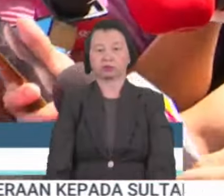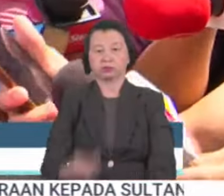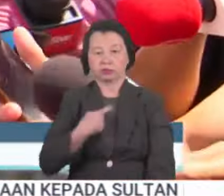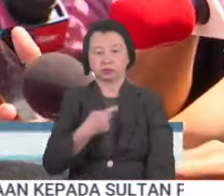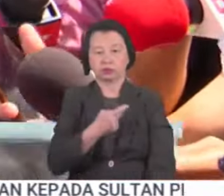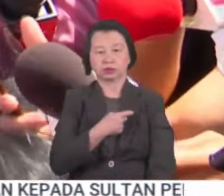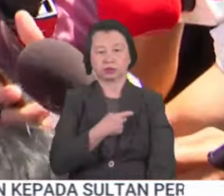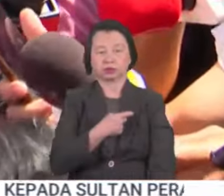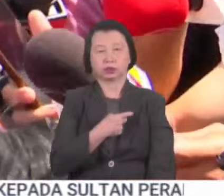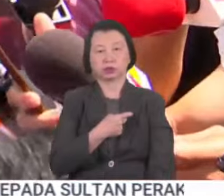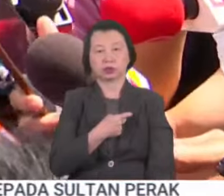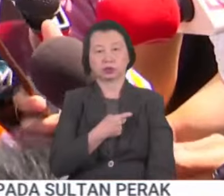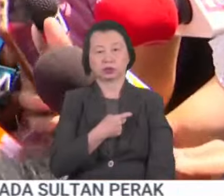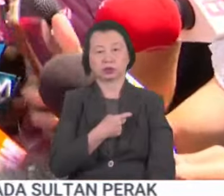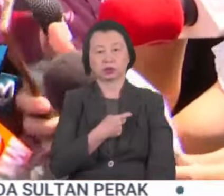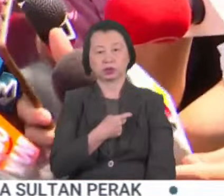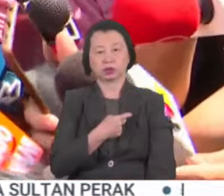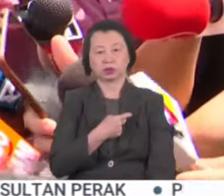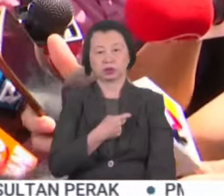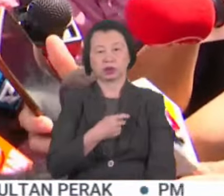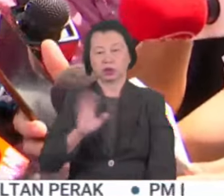Kita akan